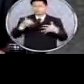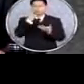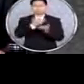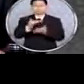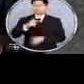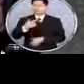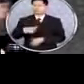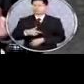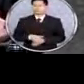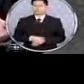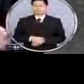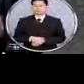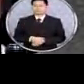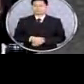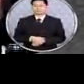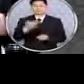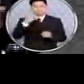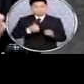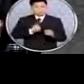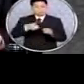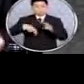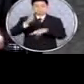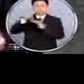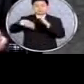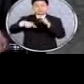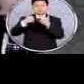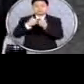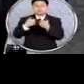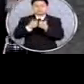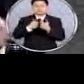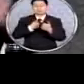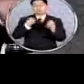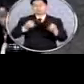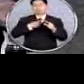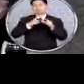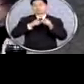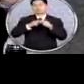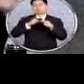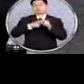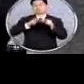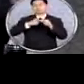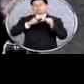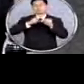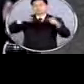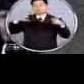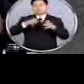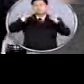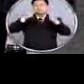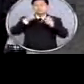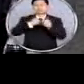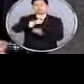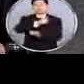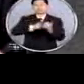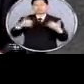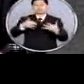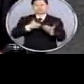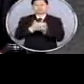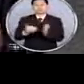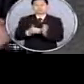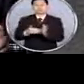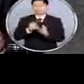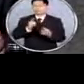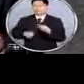就解决了，那干脆我们以后行政院的院会在综合运动场开有几千个部会，问题的统统解决